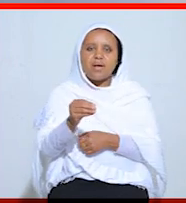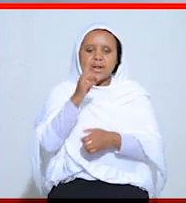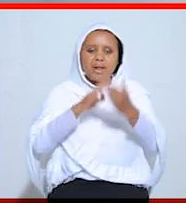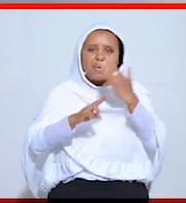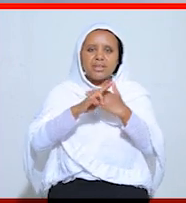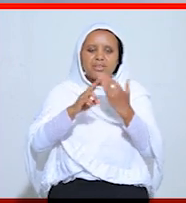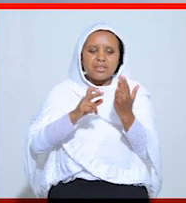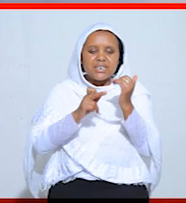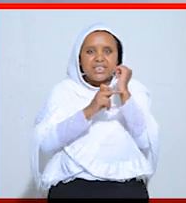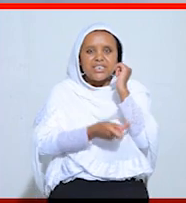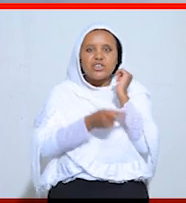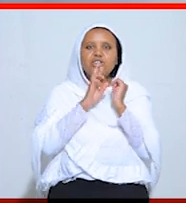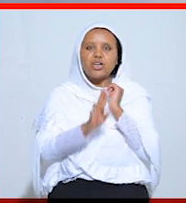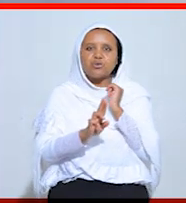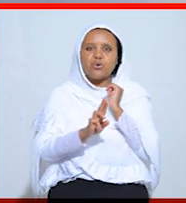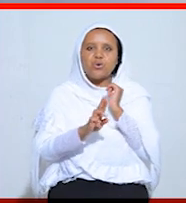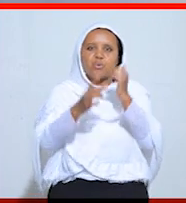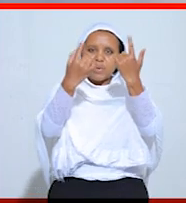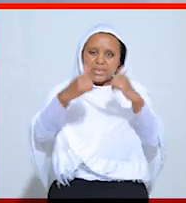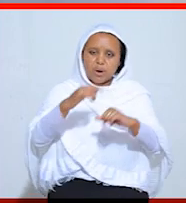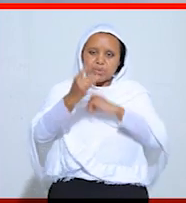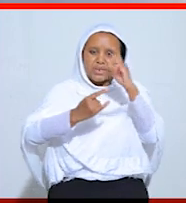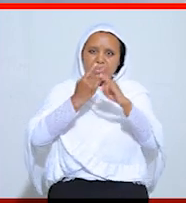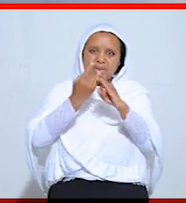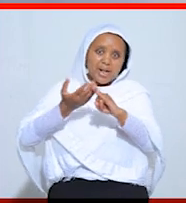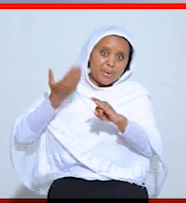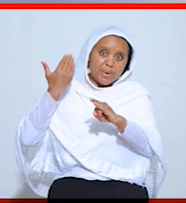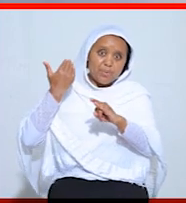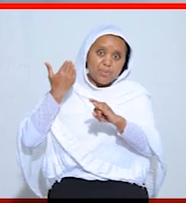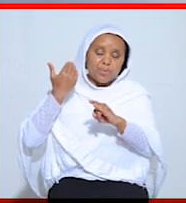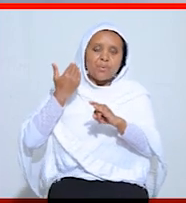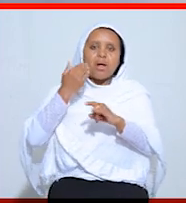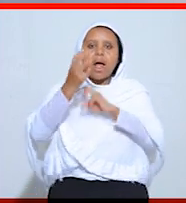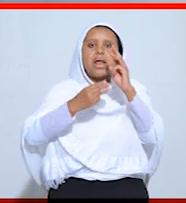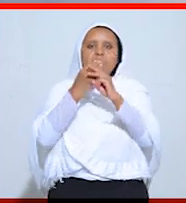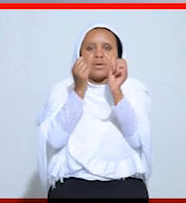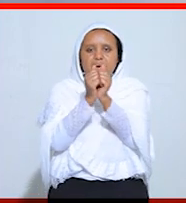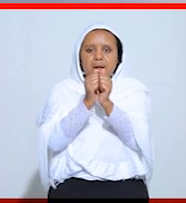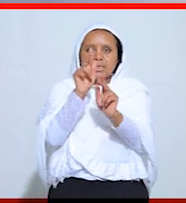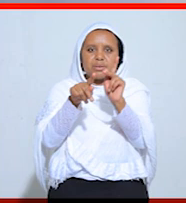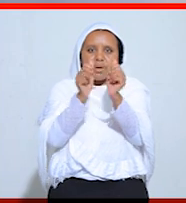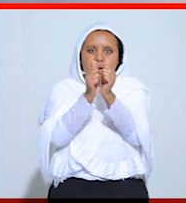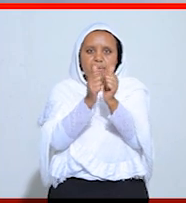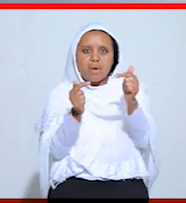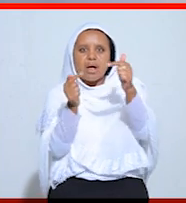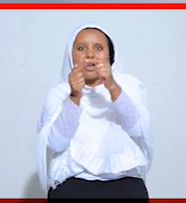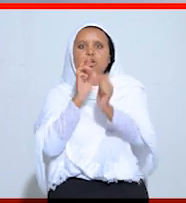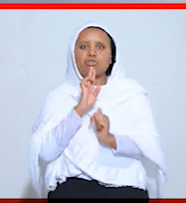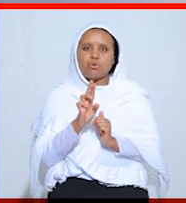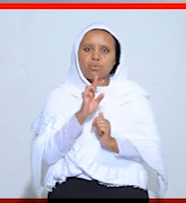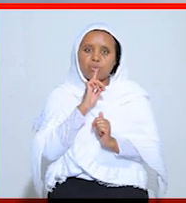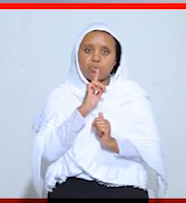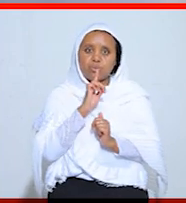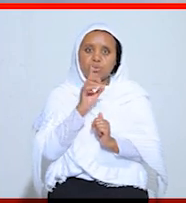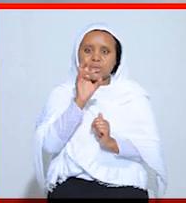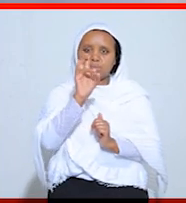ነውና ነቢያት ድልድይ ናቸው። መጻኢውን ዘመን ከነበረው ዓለም ጋራ ከነበረው ህዝብ ጋራ ማገናኘት